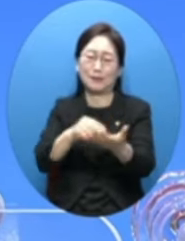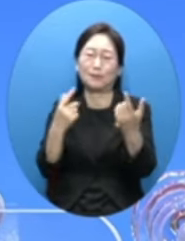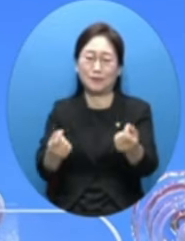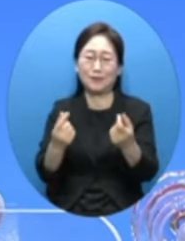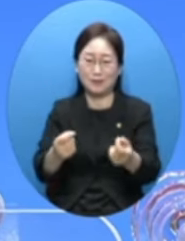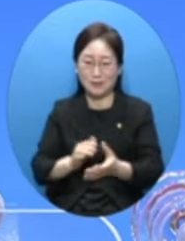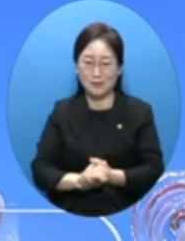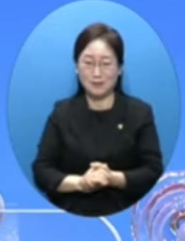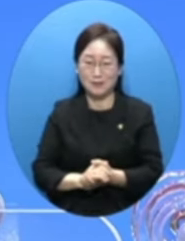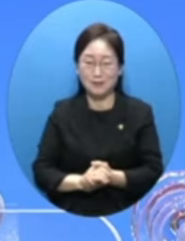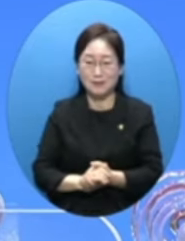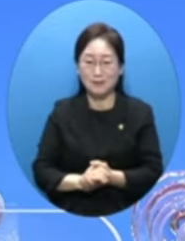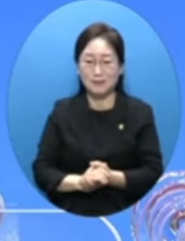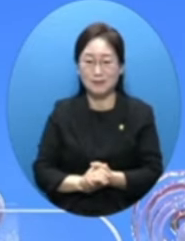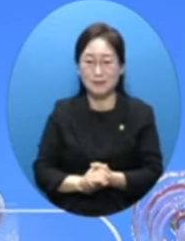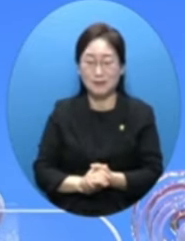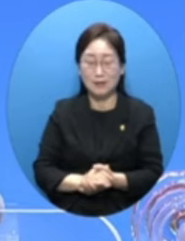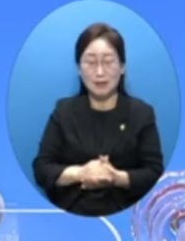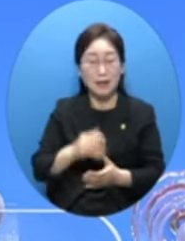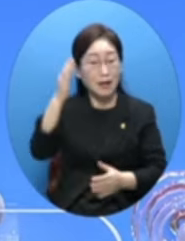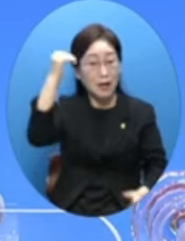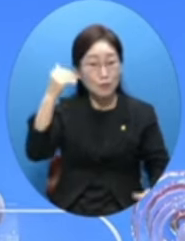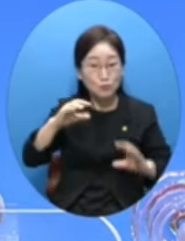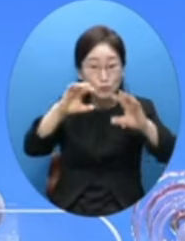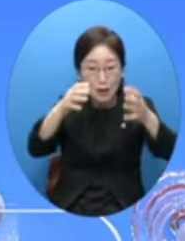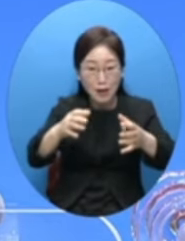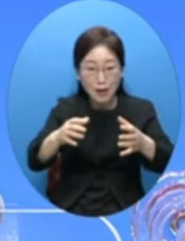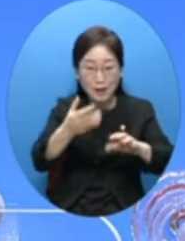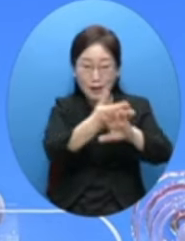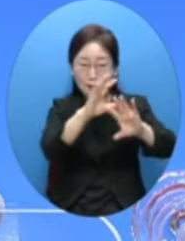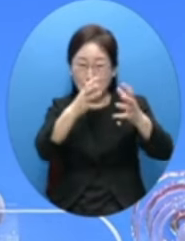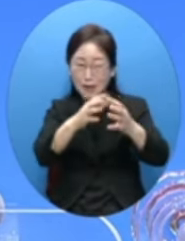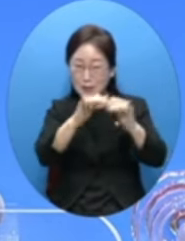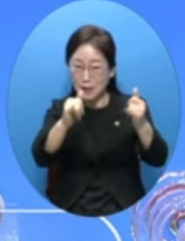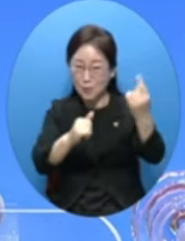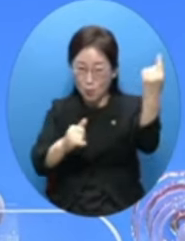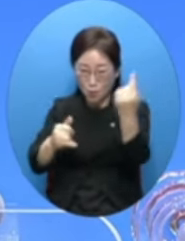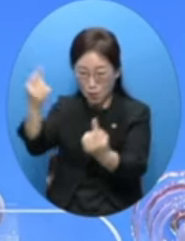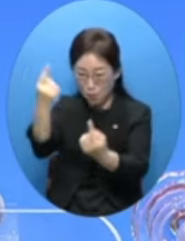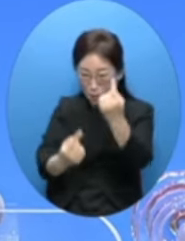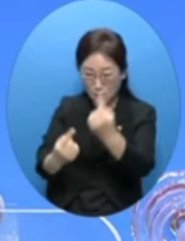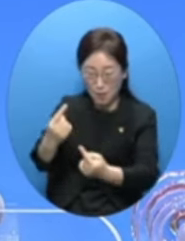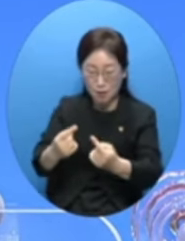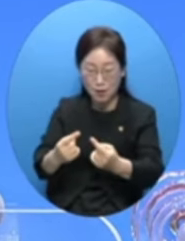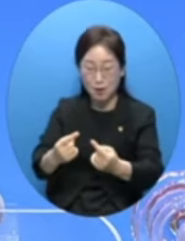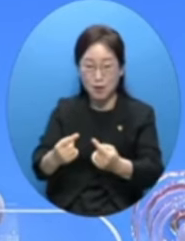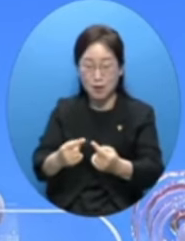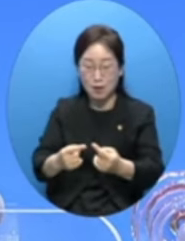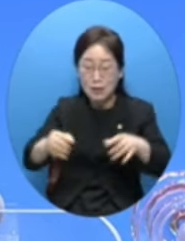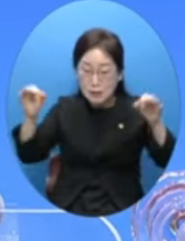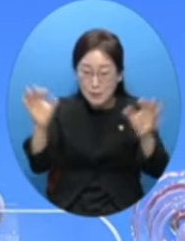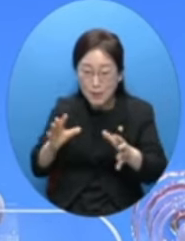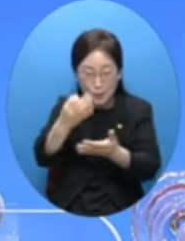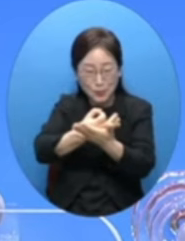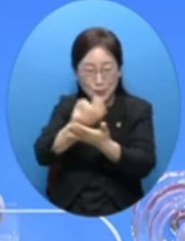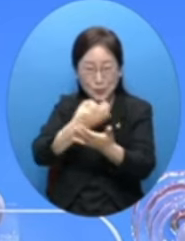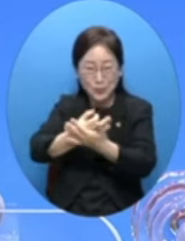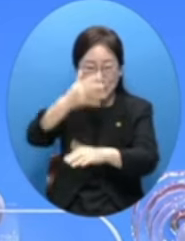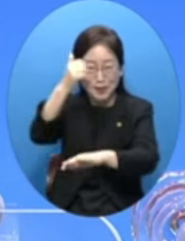인생길인 것입니다. 마치 한국의 많은 다문화 가족이 와서 고향을 떠나 잠시 있다가